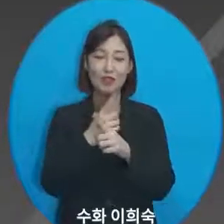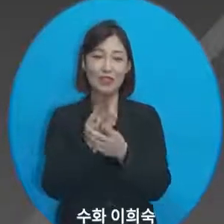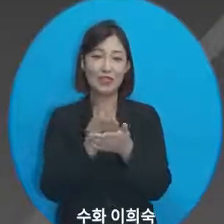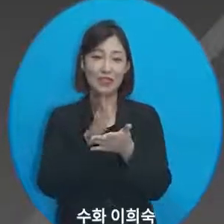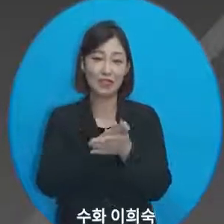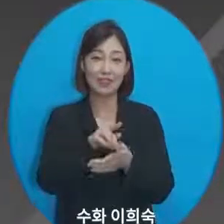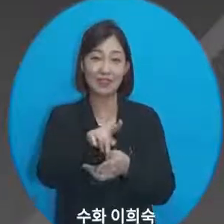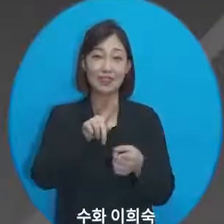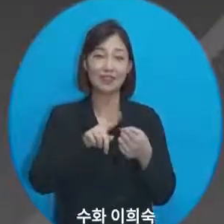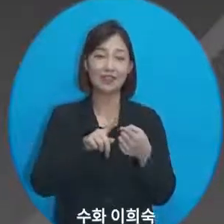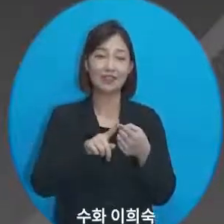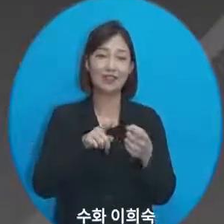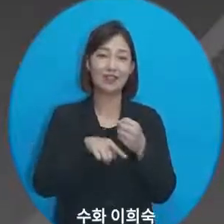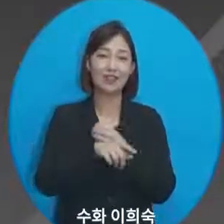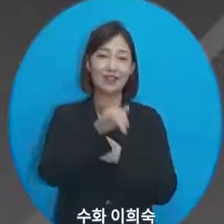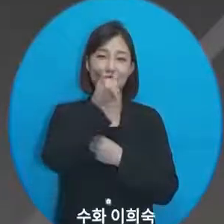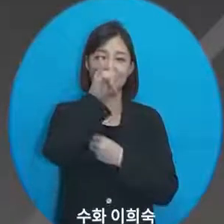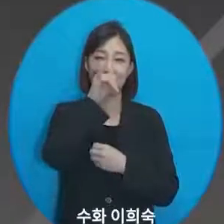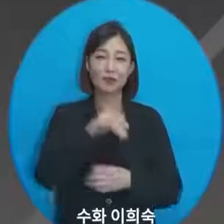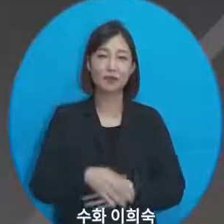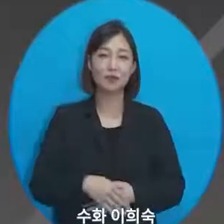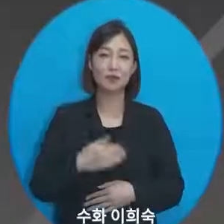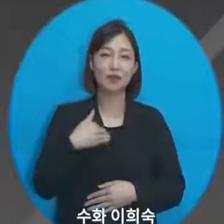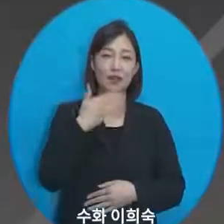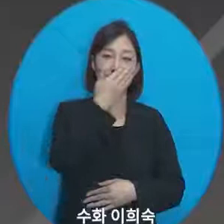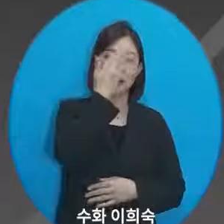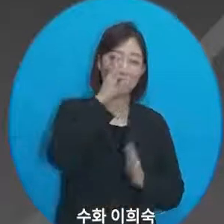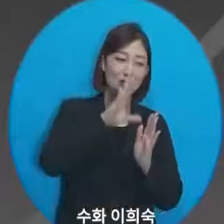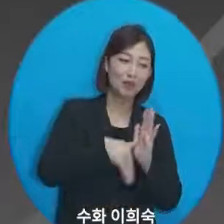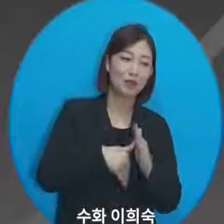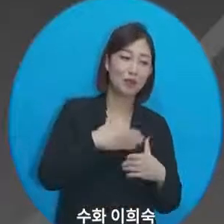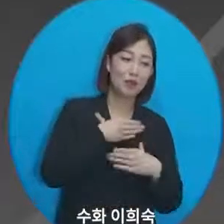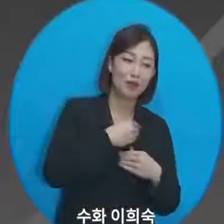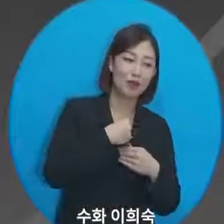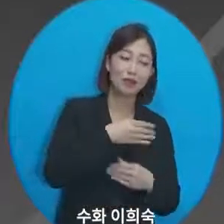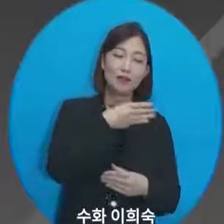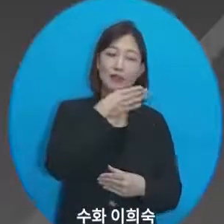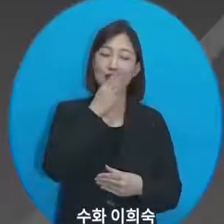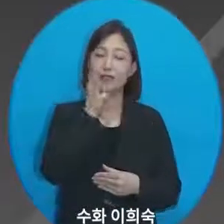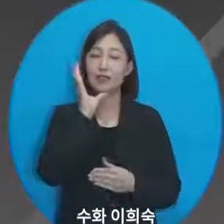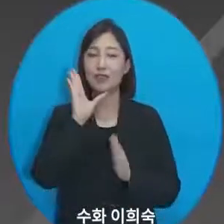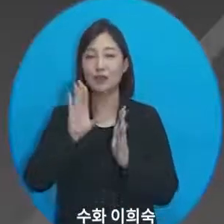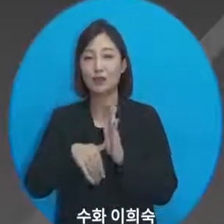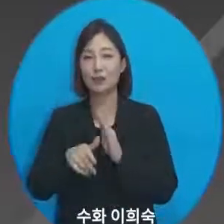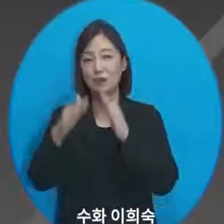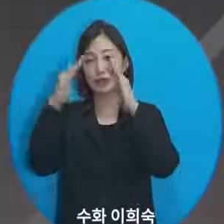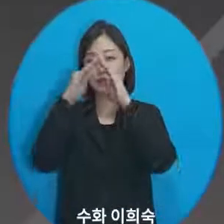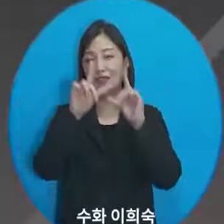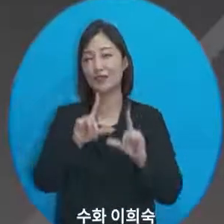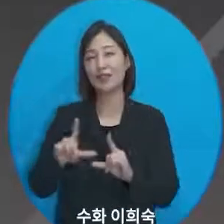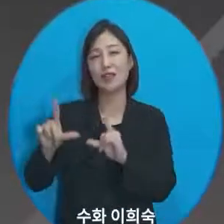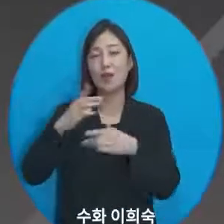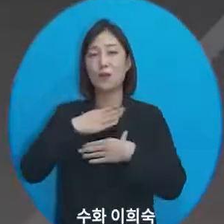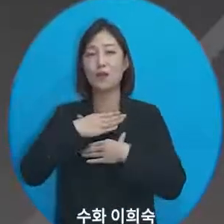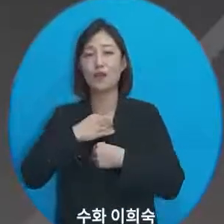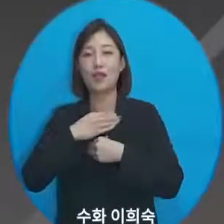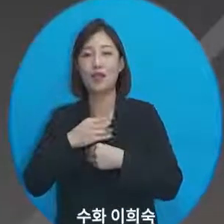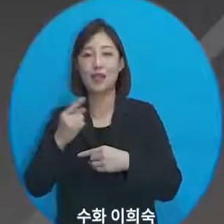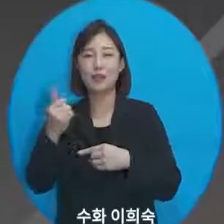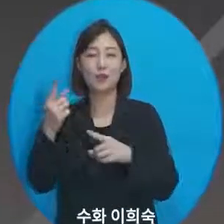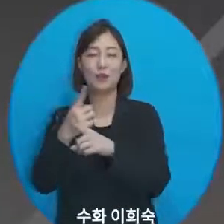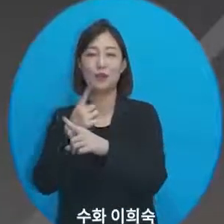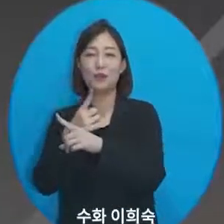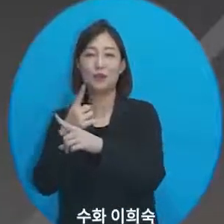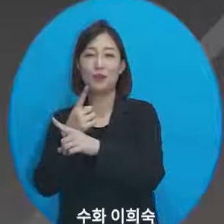되어서도 안전하고 편리하게 살 수 있는가에 대해 고민하고 거기에 해결 방안을